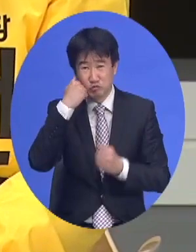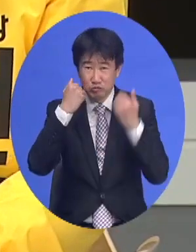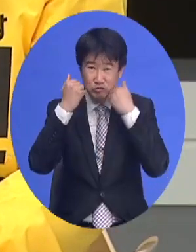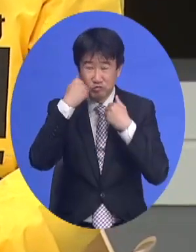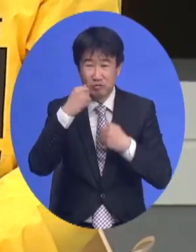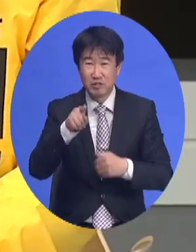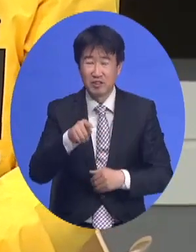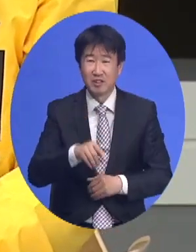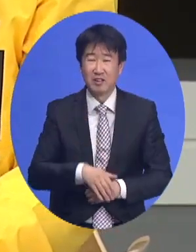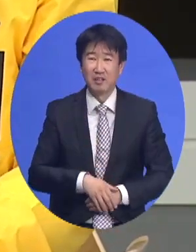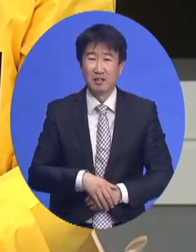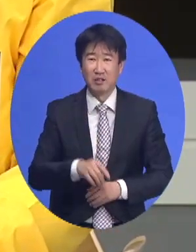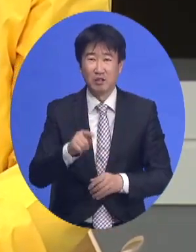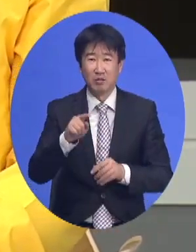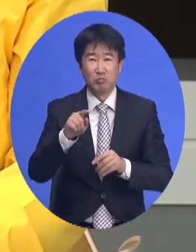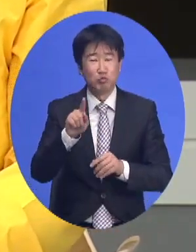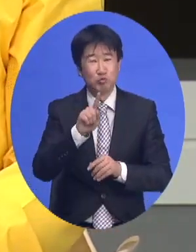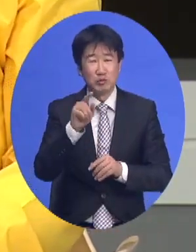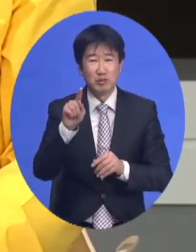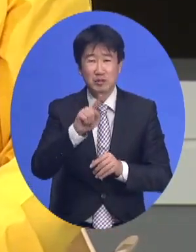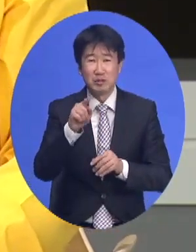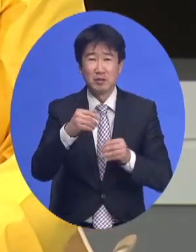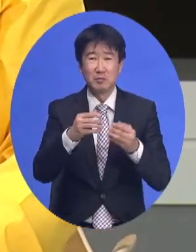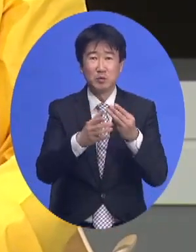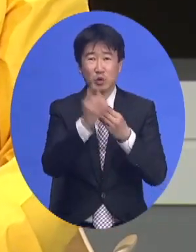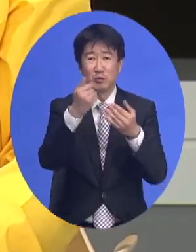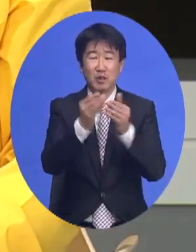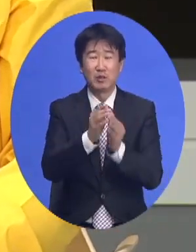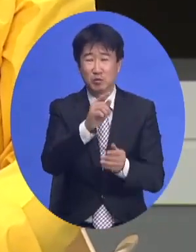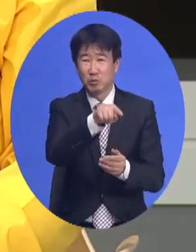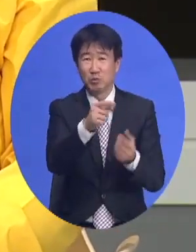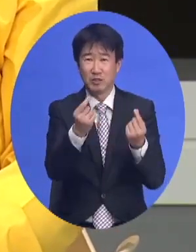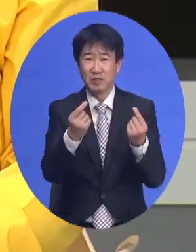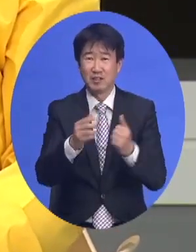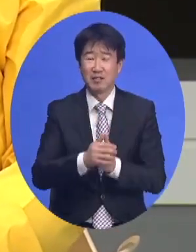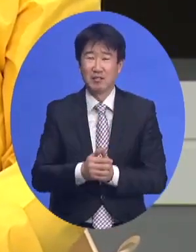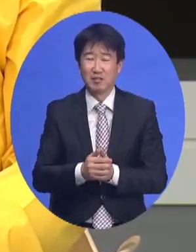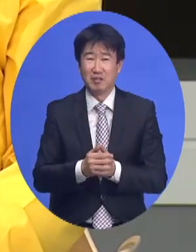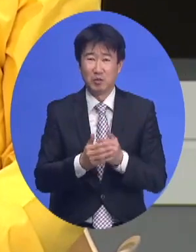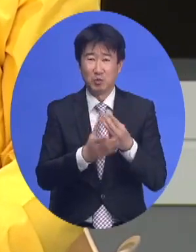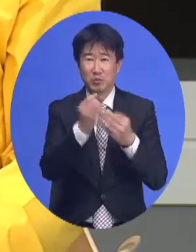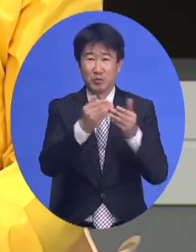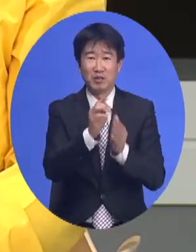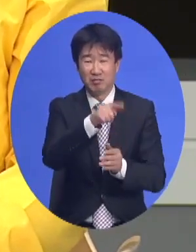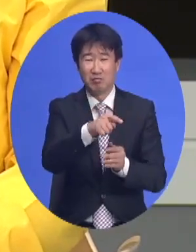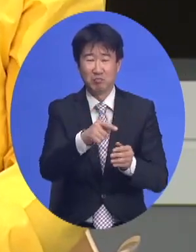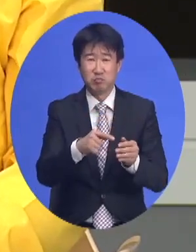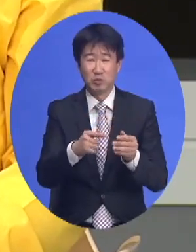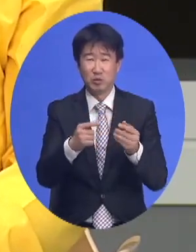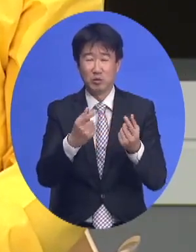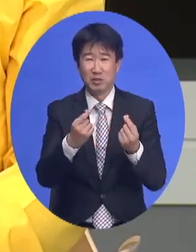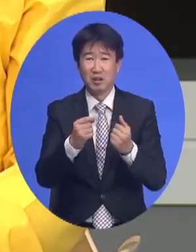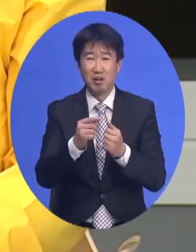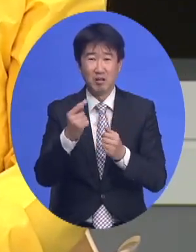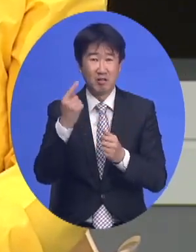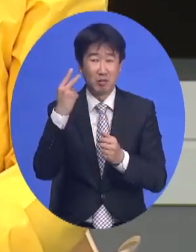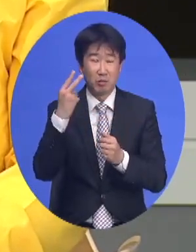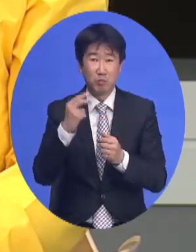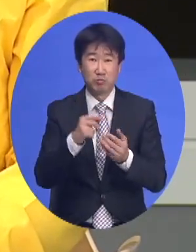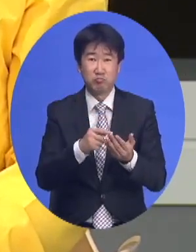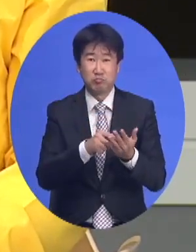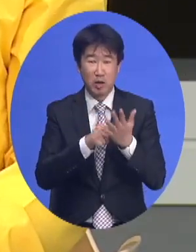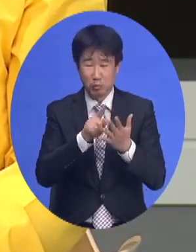지금 어떤 당에서 네. 미통당은 어떻습니까? 미통당이 지금 현실 아니, 어제 아래 뭐 나왔습니까? 어떤